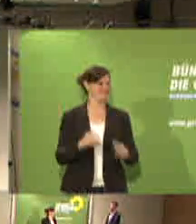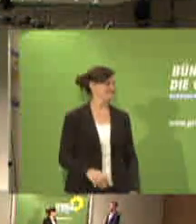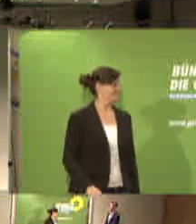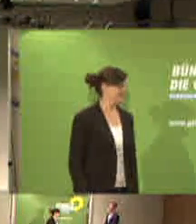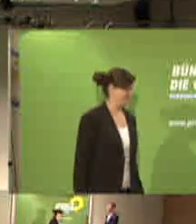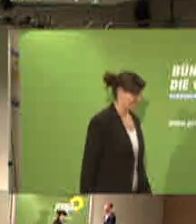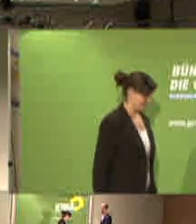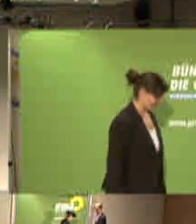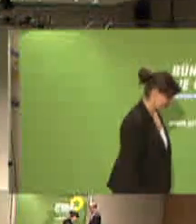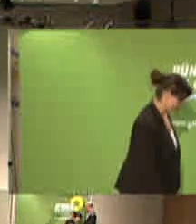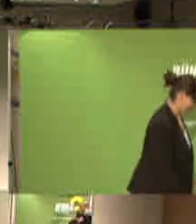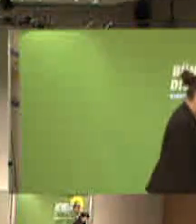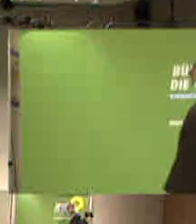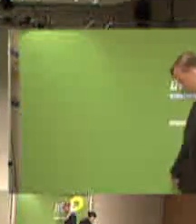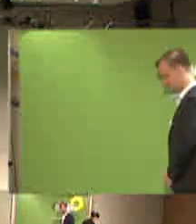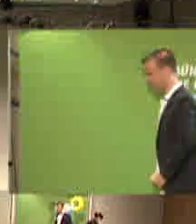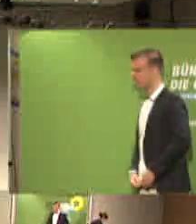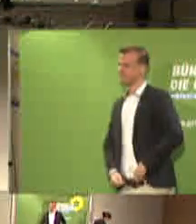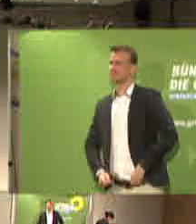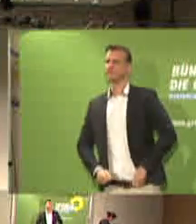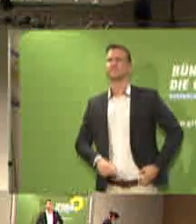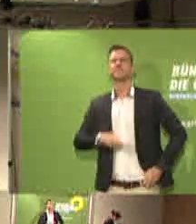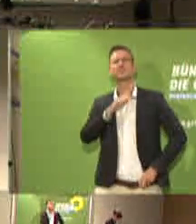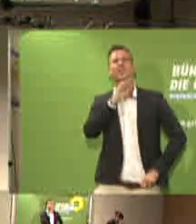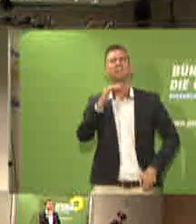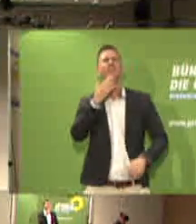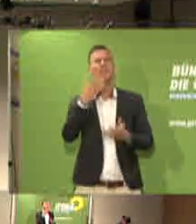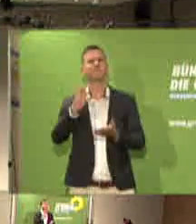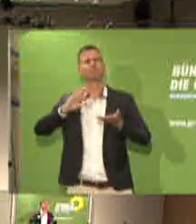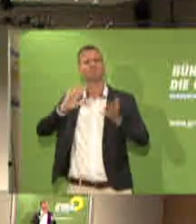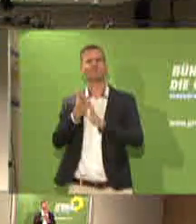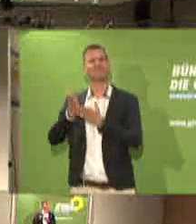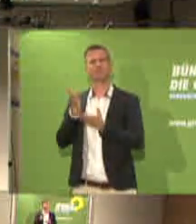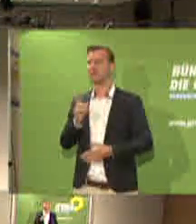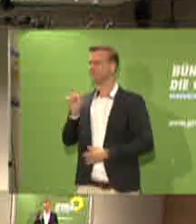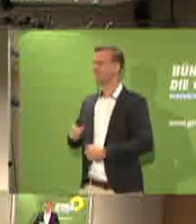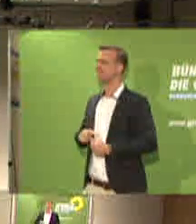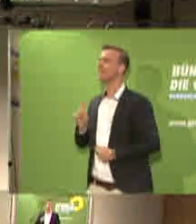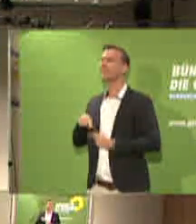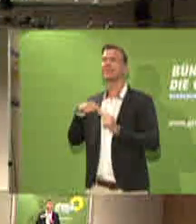Vielen Dank für diese kurze und prägnante Vorstellung. Als nächste